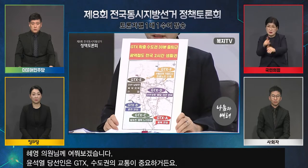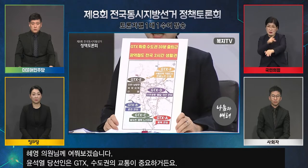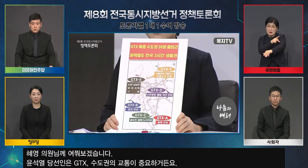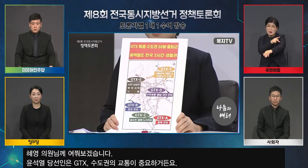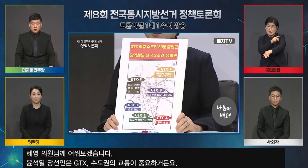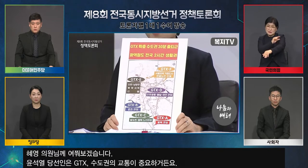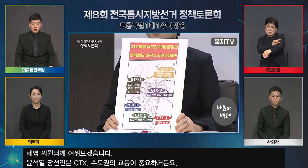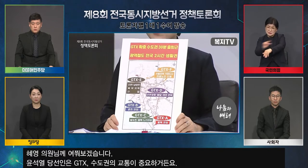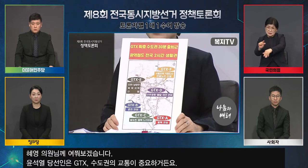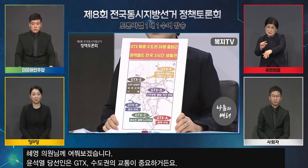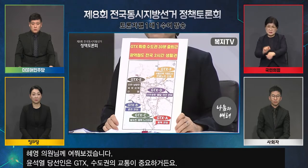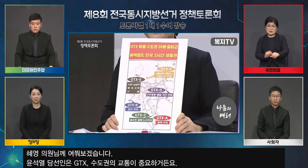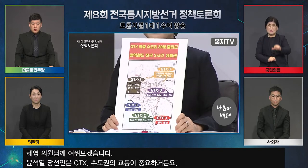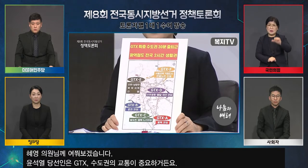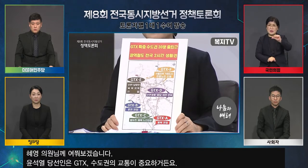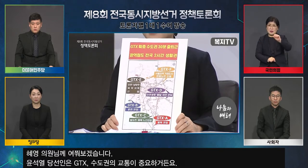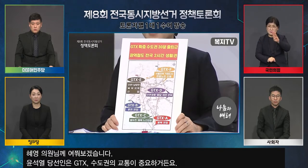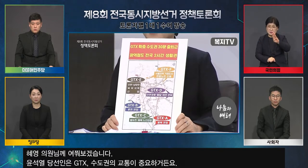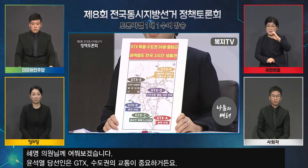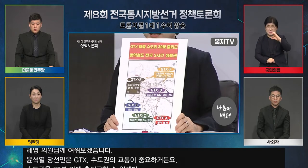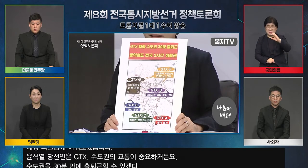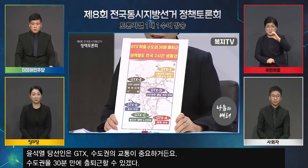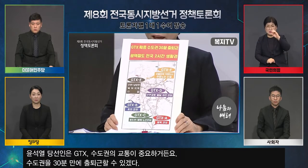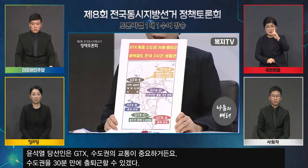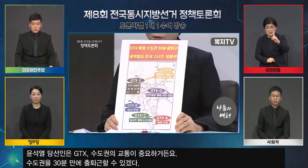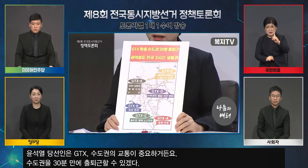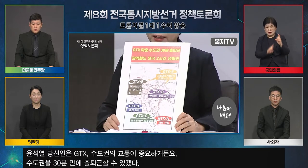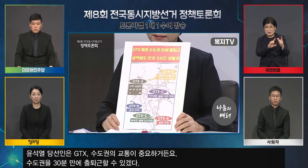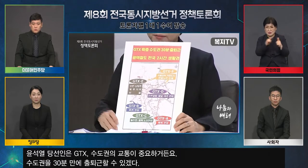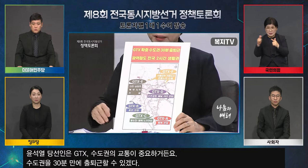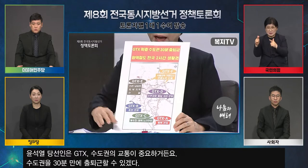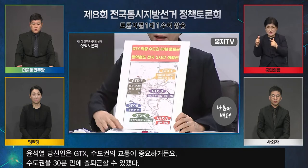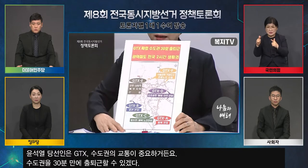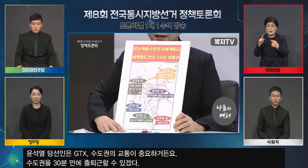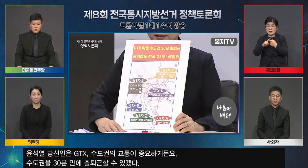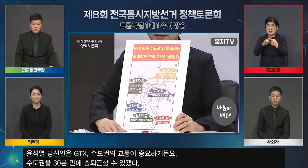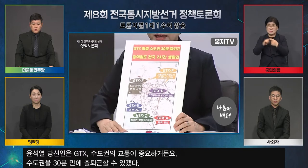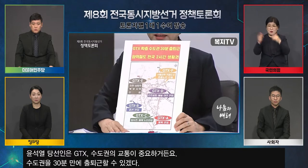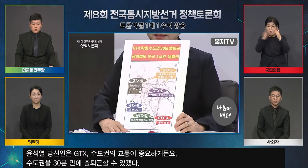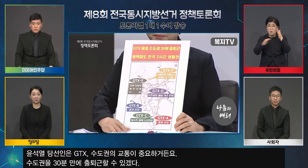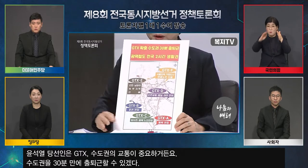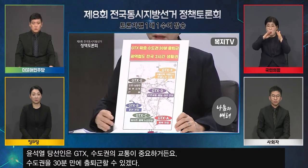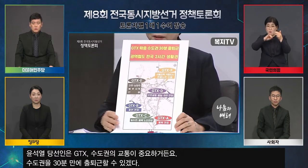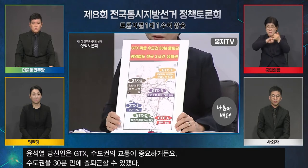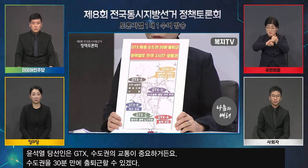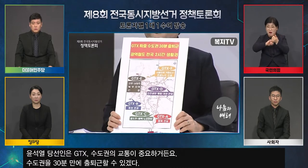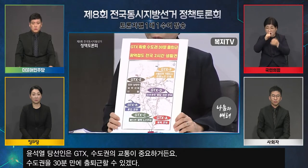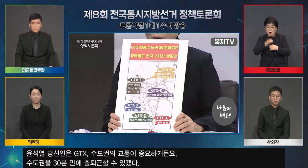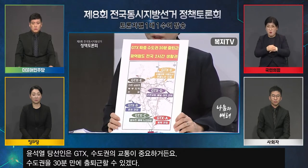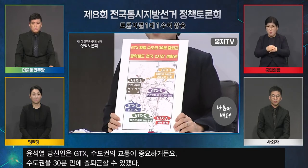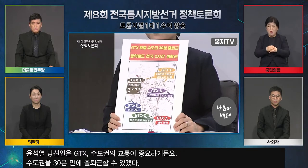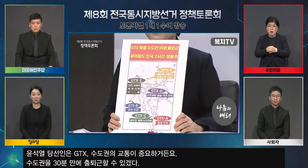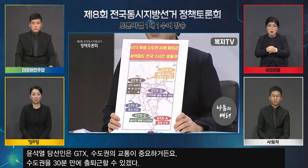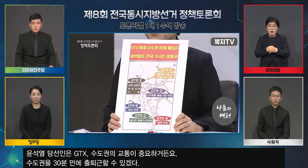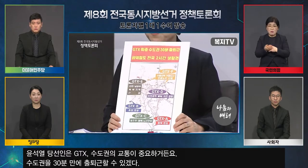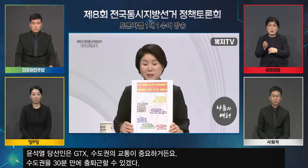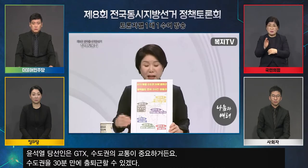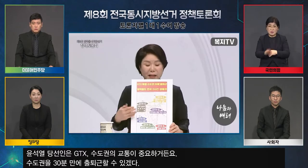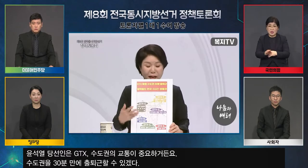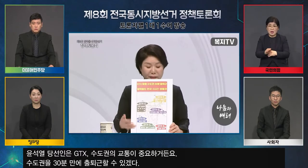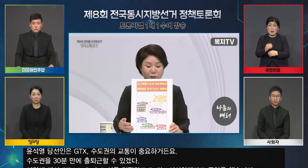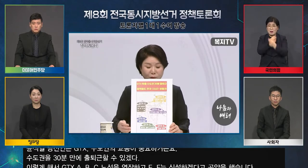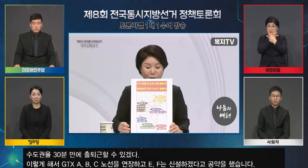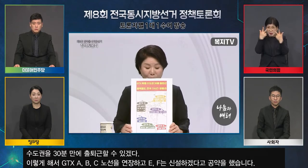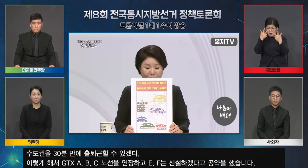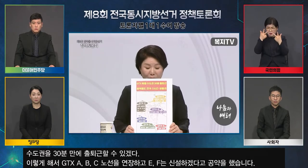노선을 연장하고 EF는 신설하겠다 이렇게 공약을 했습니다. 그런데 이재명 대선 후보도 대선 공약으로